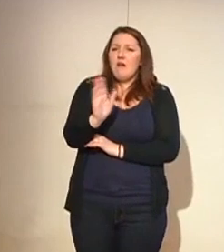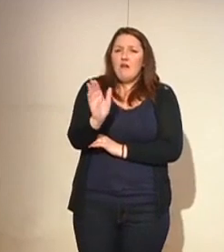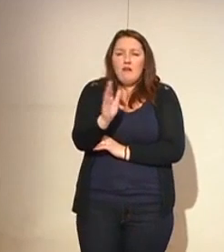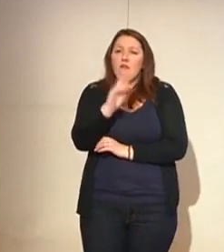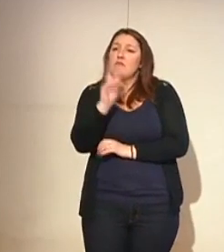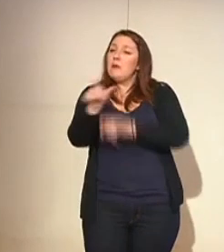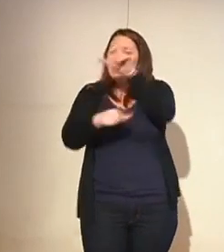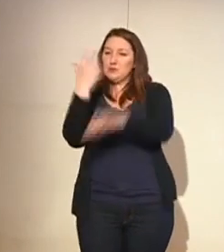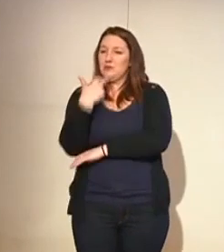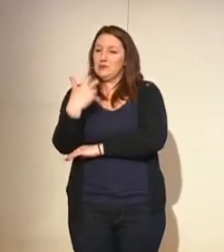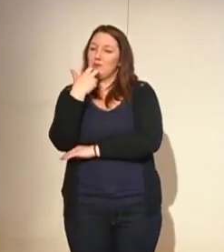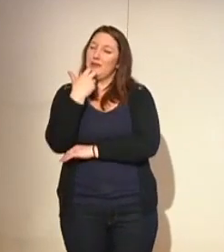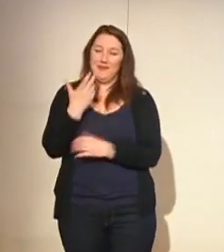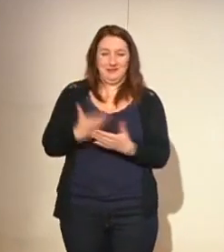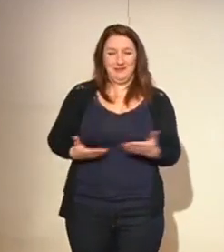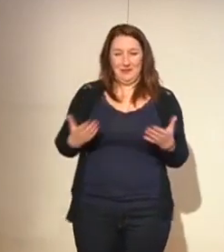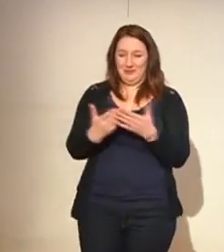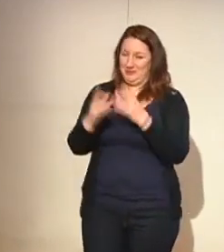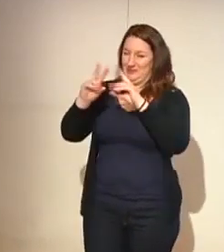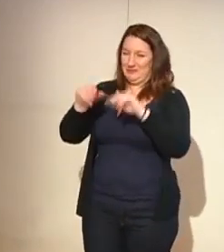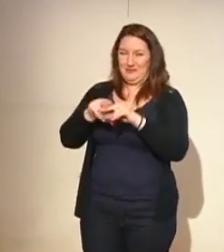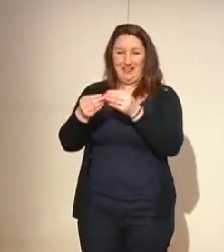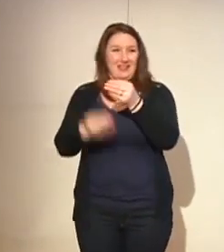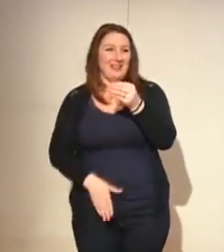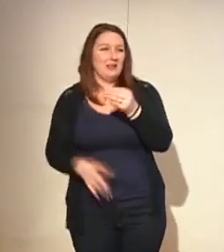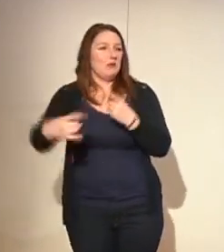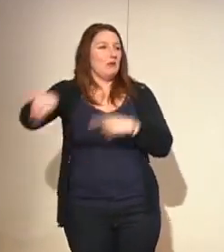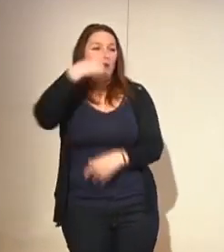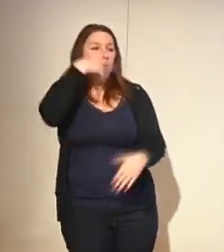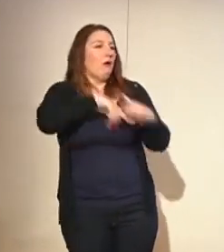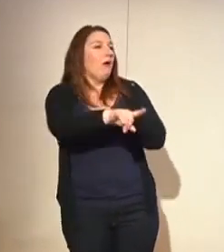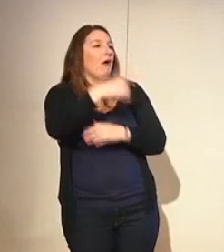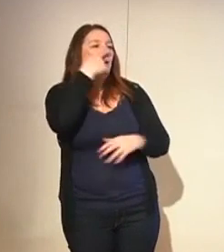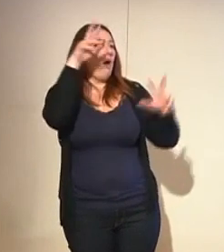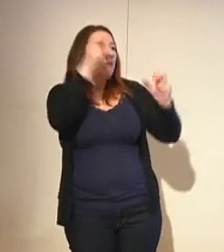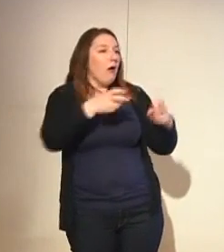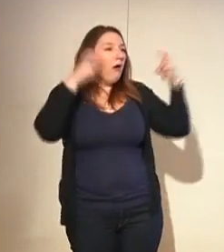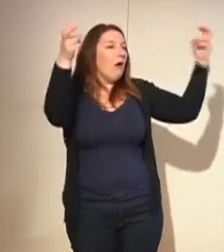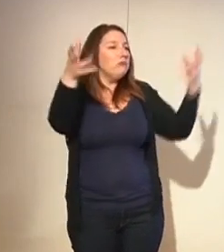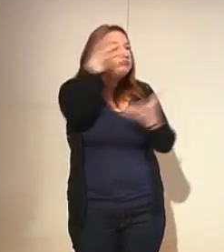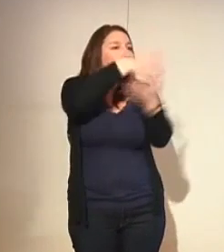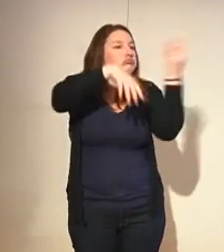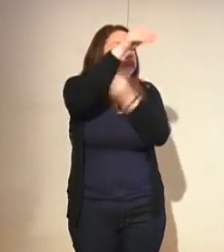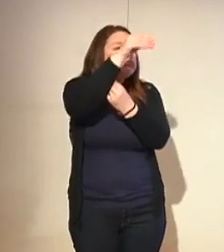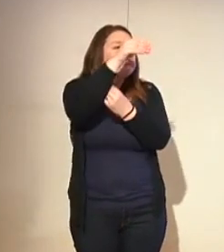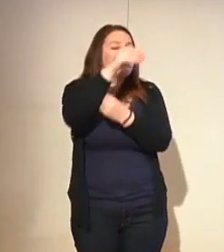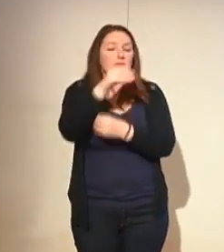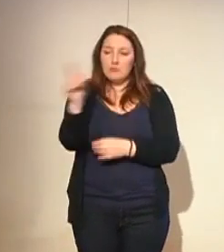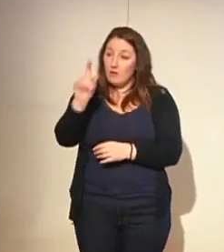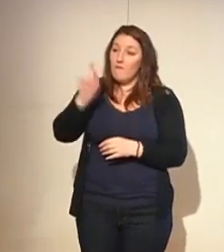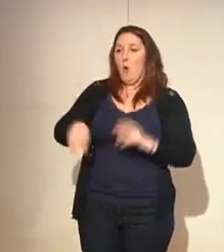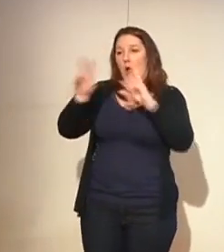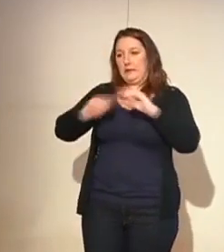nos concitoyens à qui l'on n'expliquerait pas pourquoi et comment le calcul des indemnités est fait et à quoi il sert